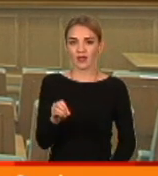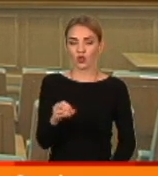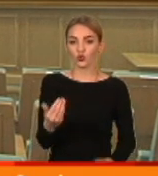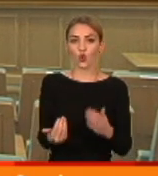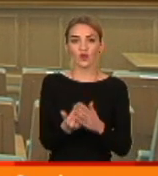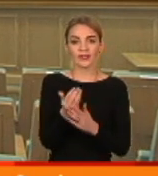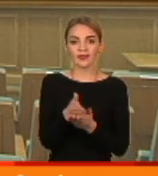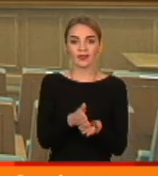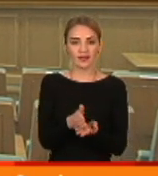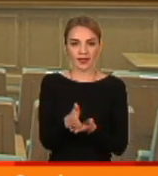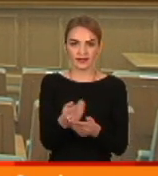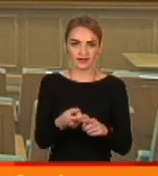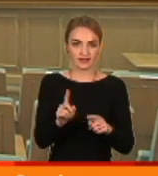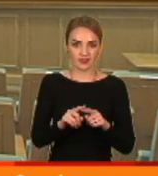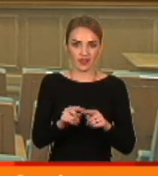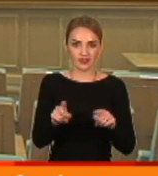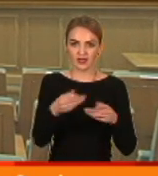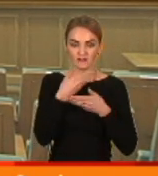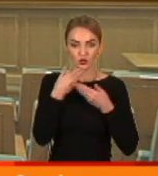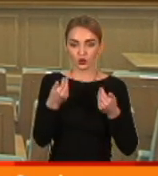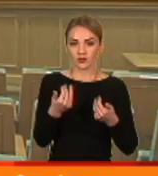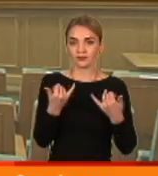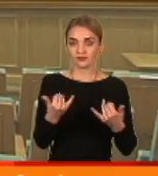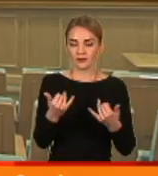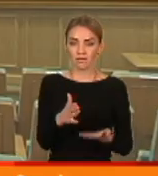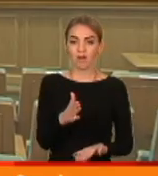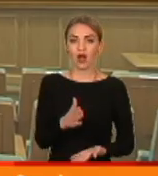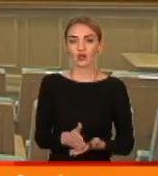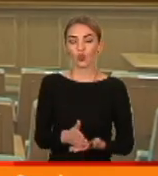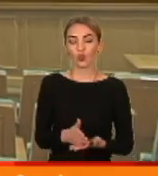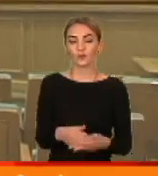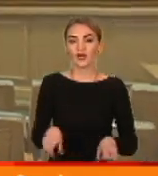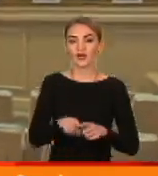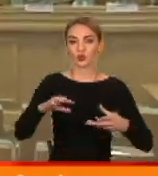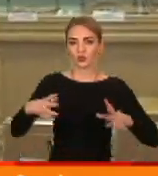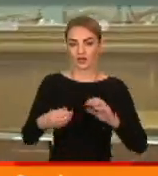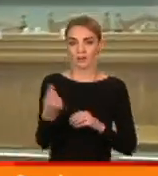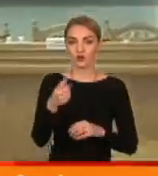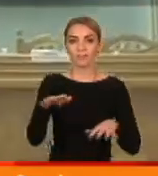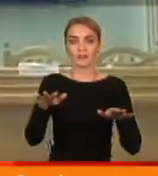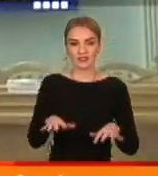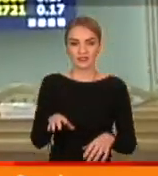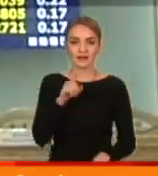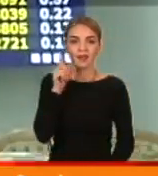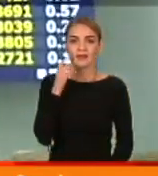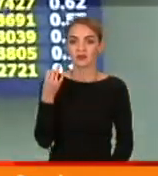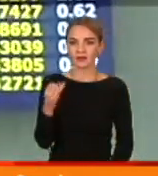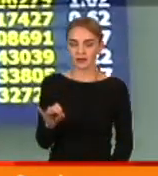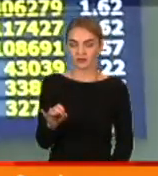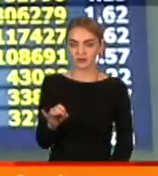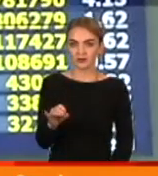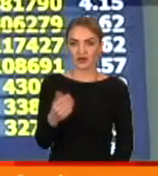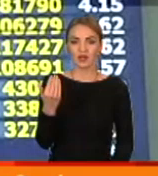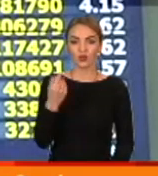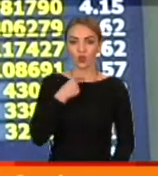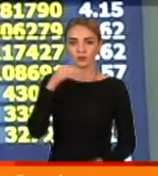нових тенденцій це не створило. Отже, станом на цю хвилину ми маємо такі результати. На першому місці Володимир Зеленський, за